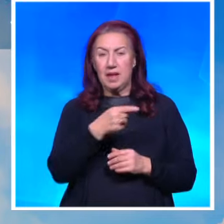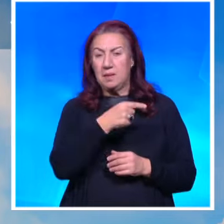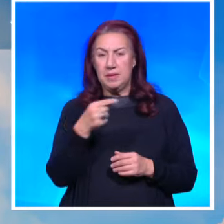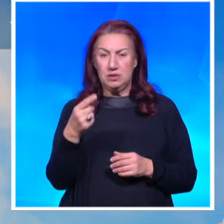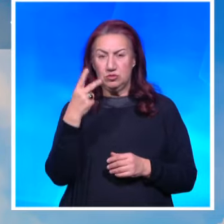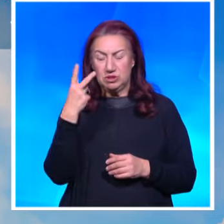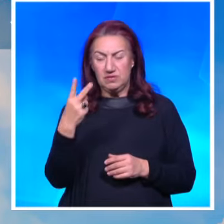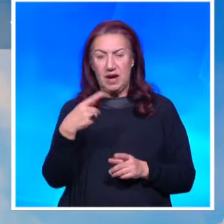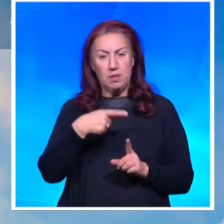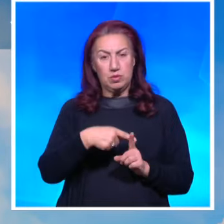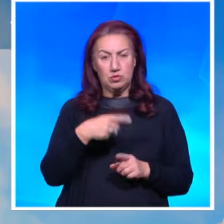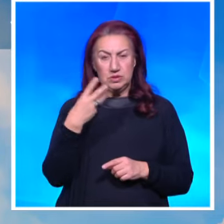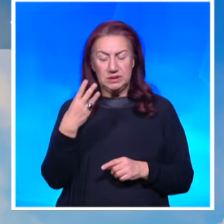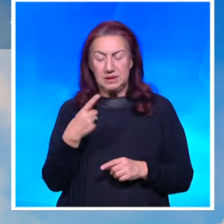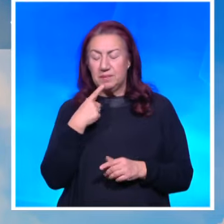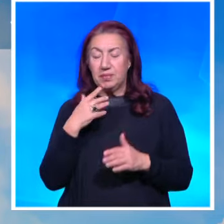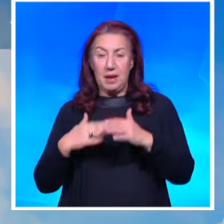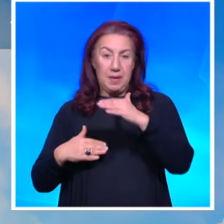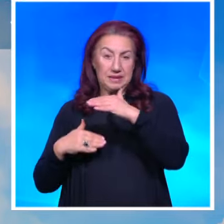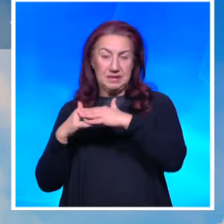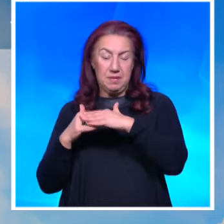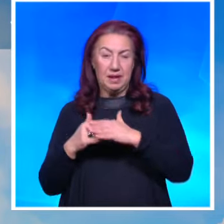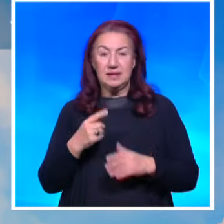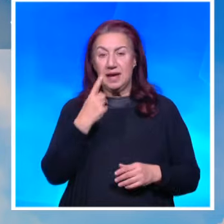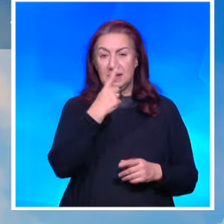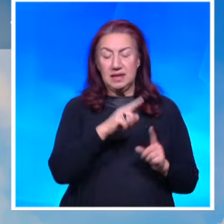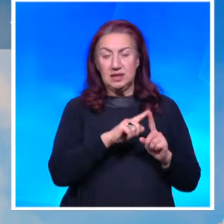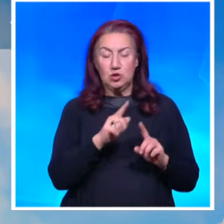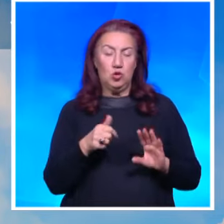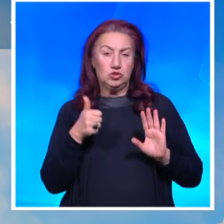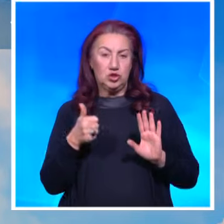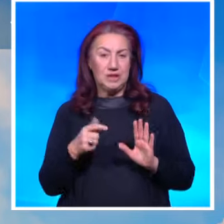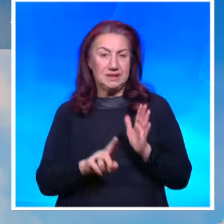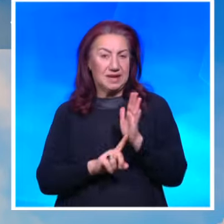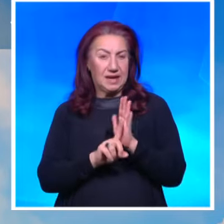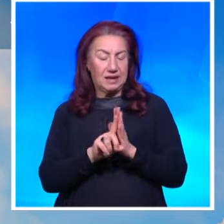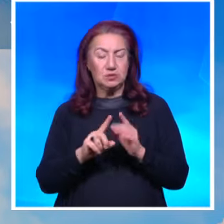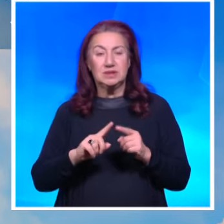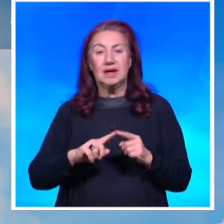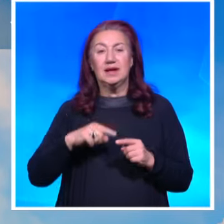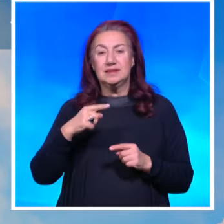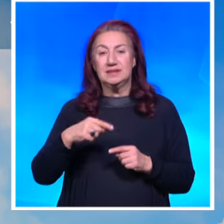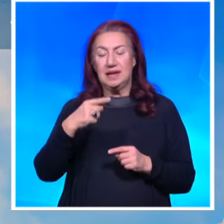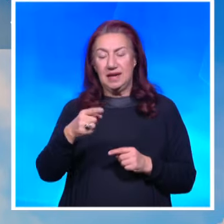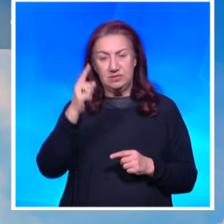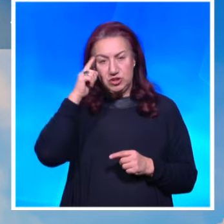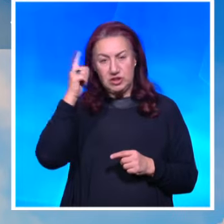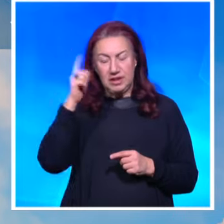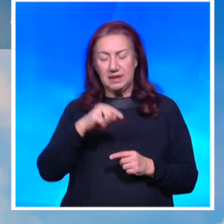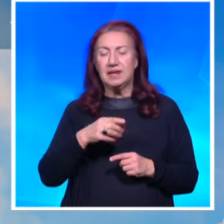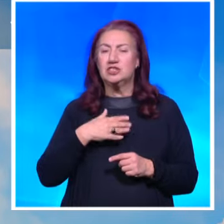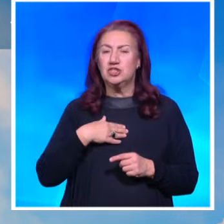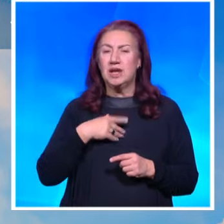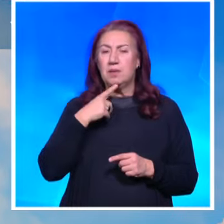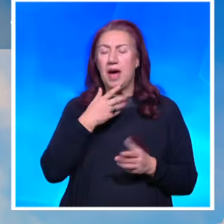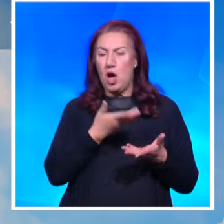до п 3° а максималните между 1 и 6° през следващите дни с южен вятър ще се затопля в